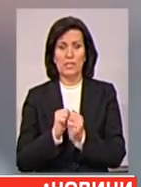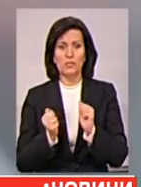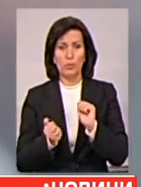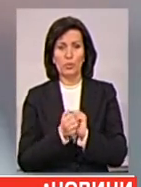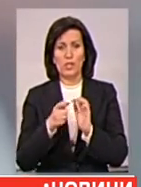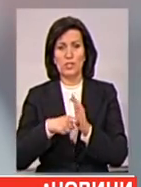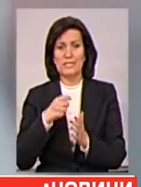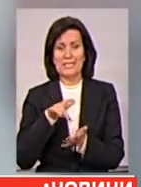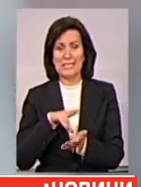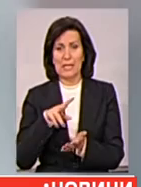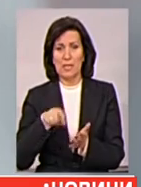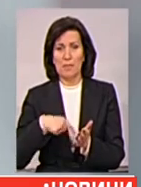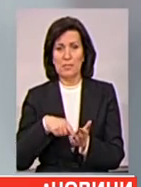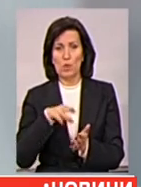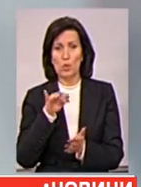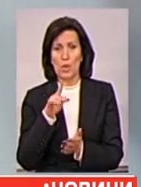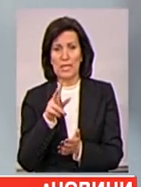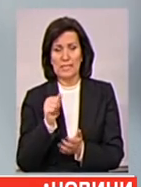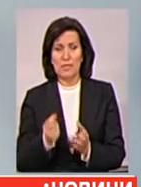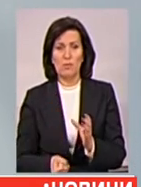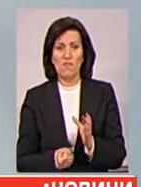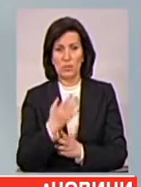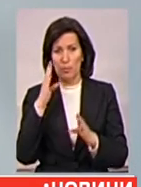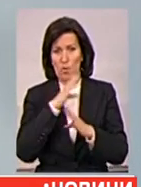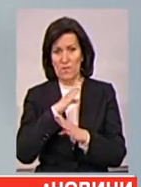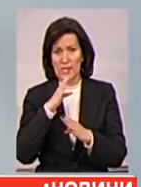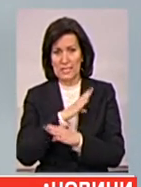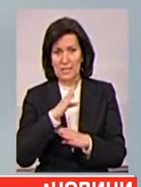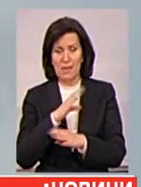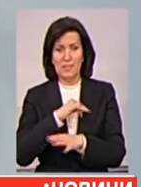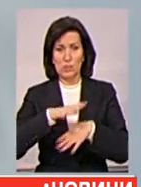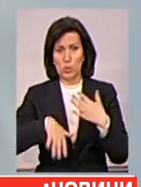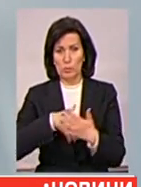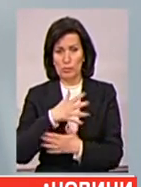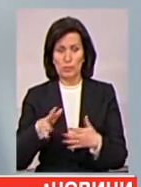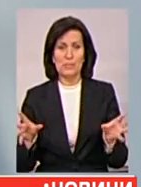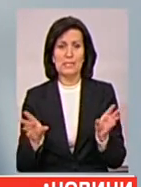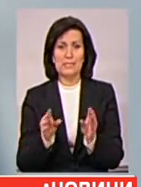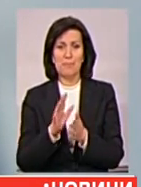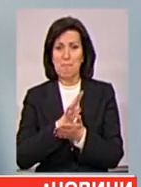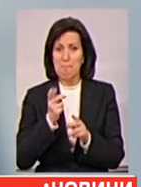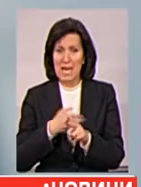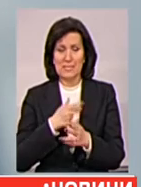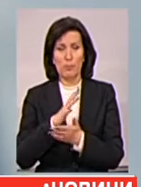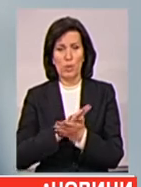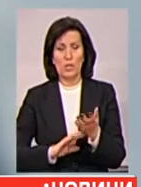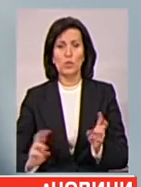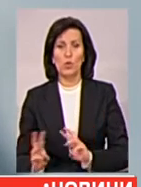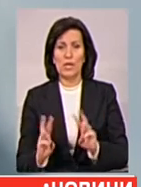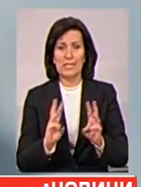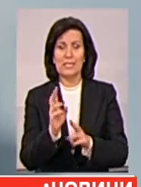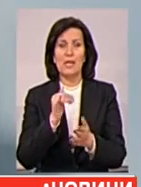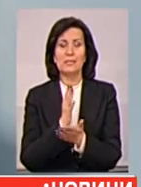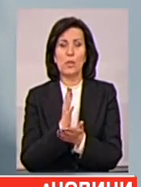на шахті «Центральна» міста Турецька стався викид повітряно-метанової суміші без подальшого горіння. На аварійній дільниці